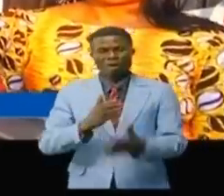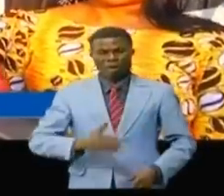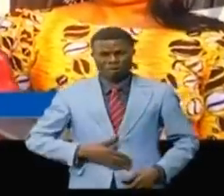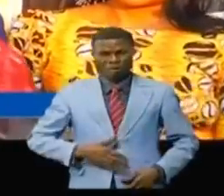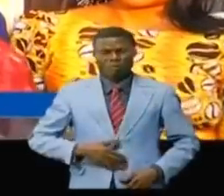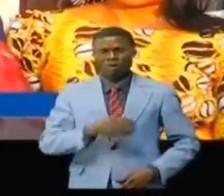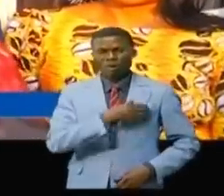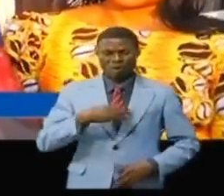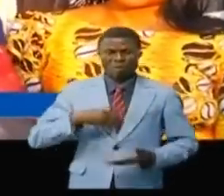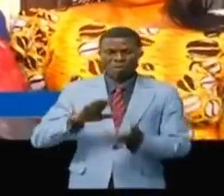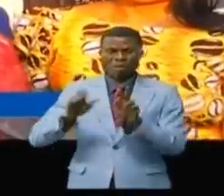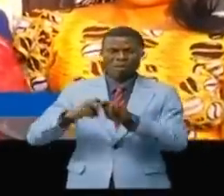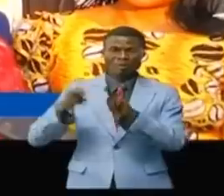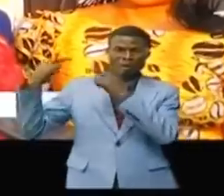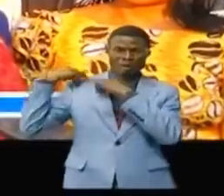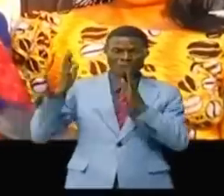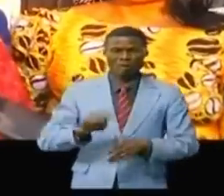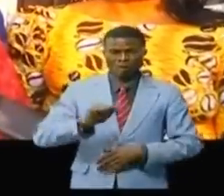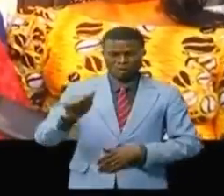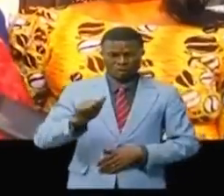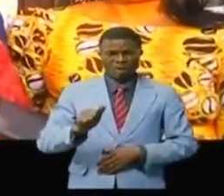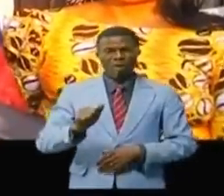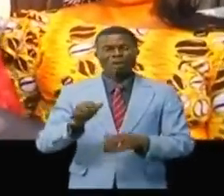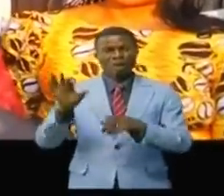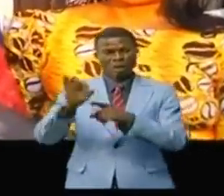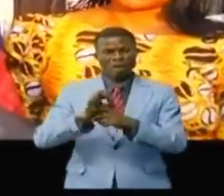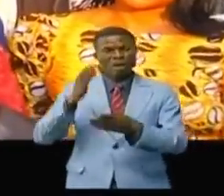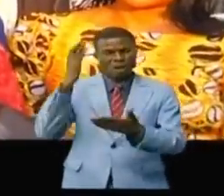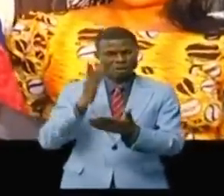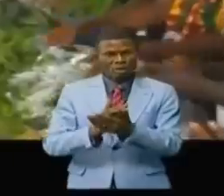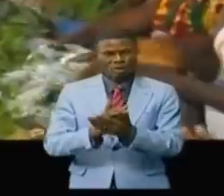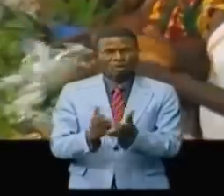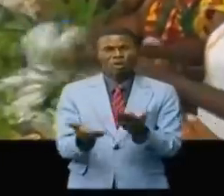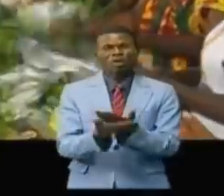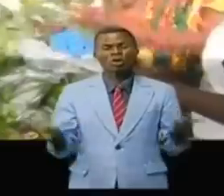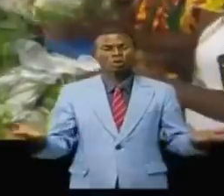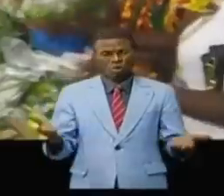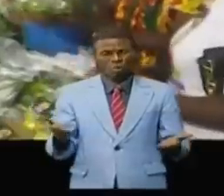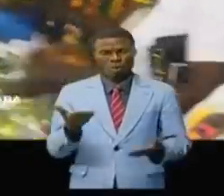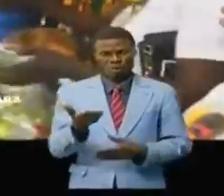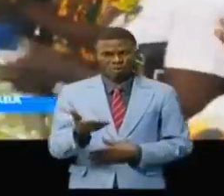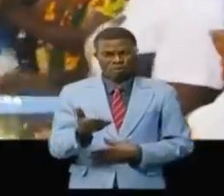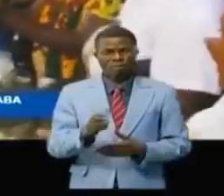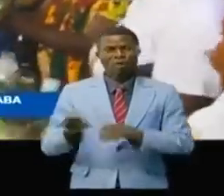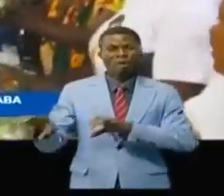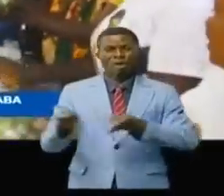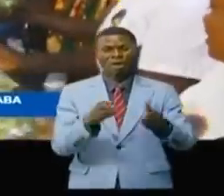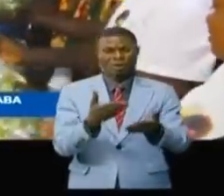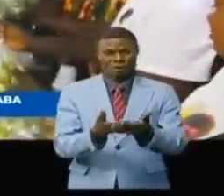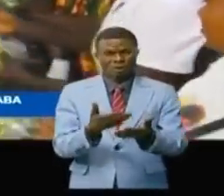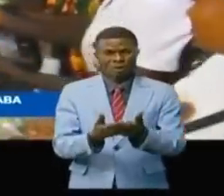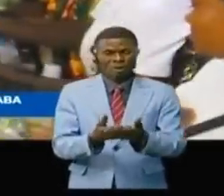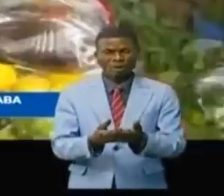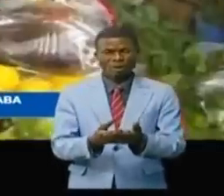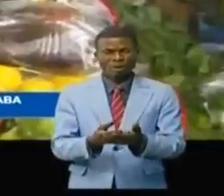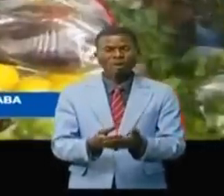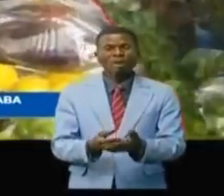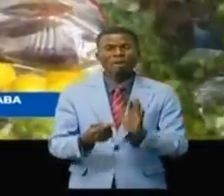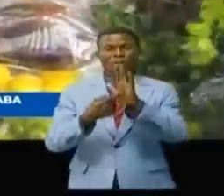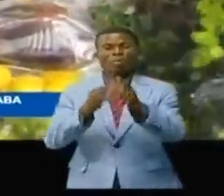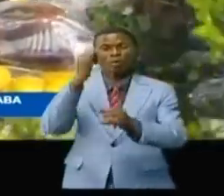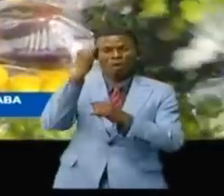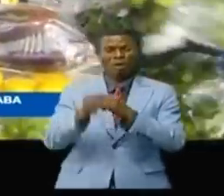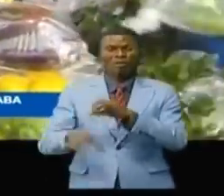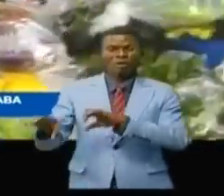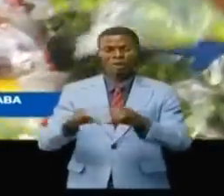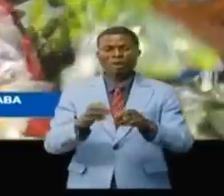l'autonomisation de la femme et je crois que c'est aussi la lutte contre le chômage. Soulignons que cette cérémonie sanctionne la fin des